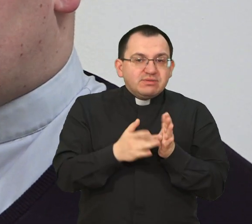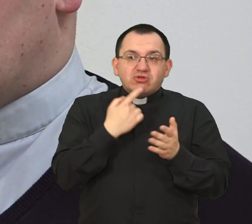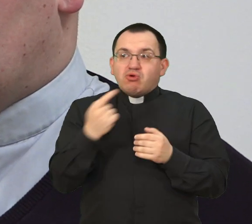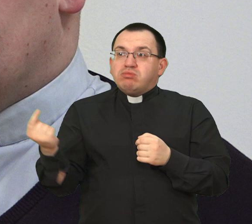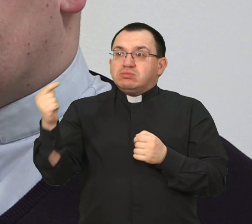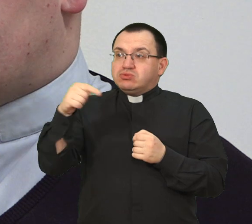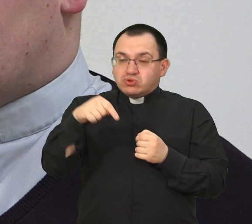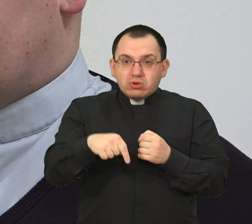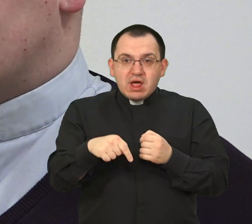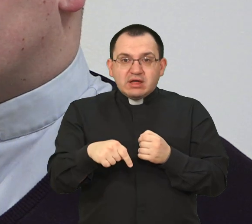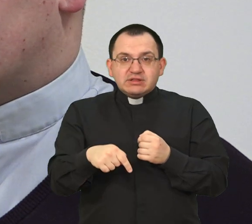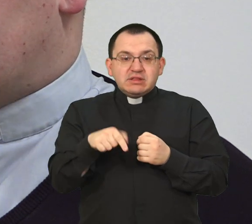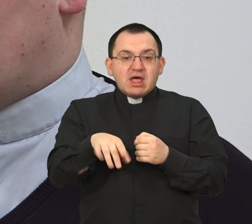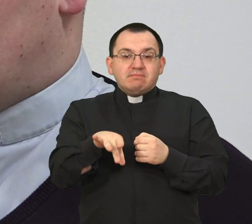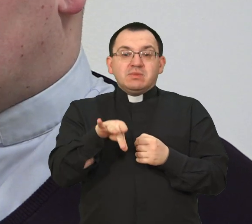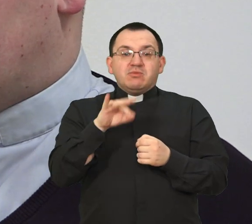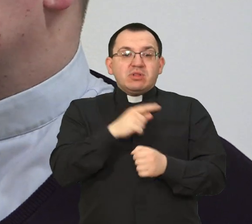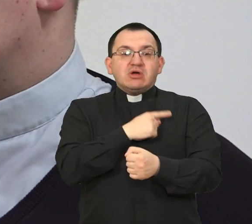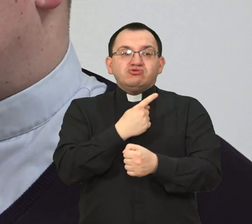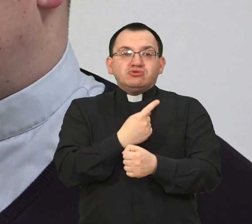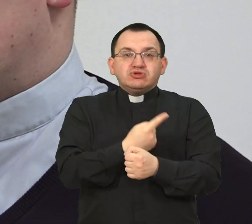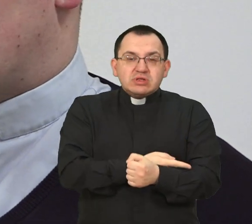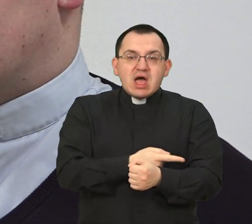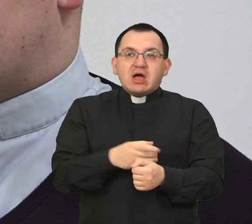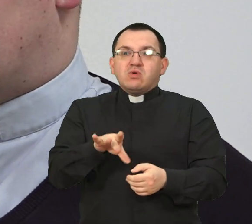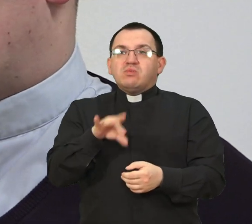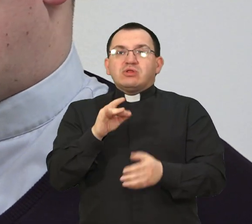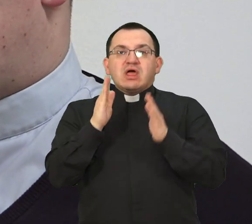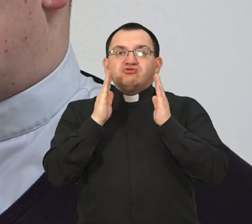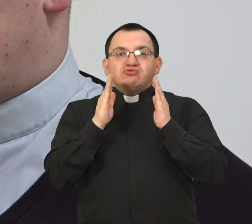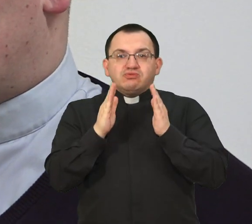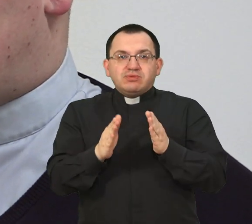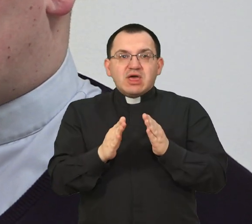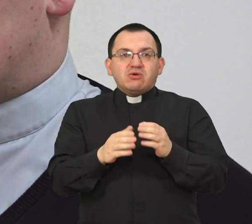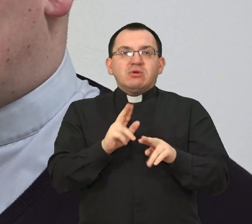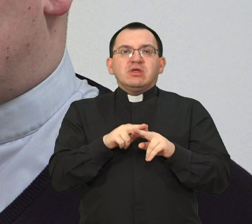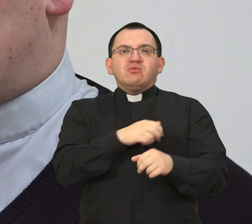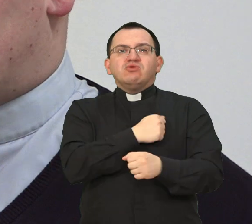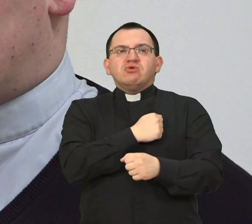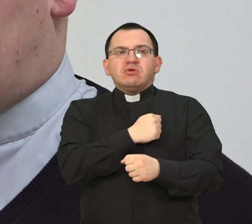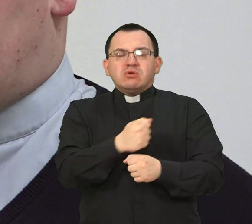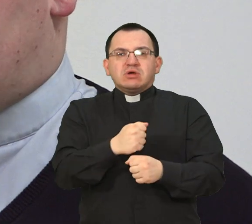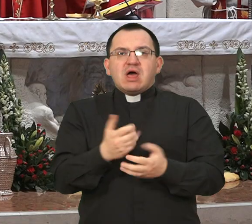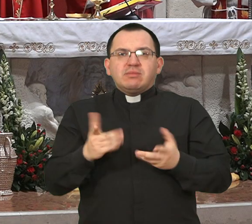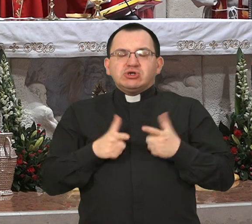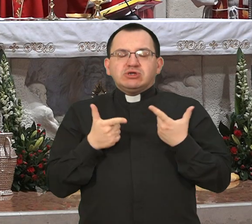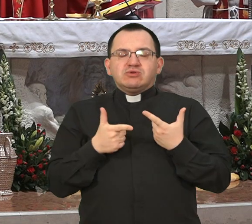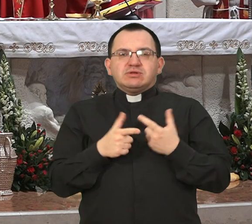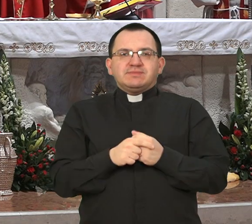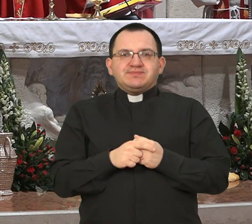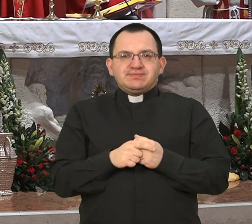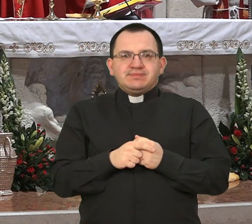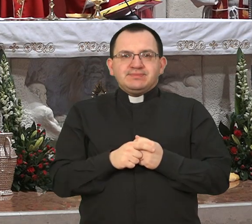Fabijansku osminu, da stvarno nađu snagu, nađu svoju vjeru i da stvarno hrabro krenu u sve ono što ih u životu čeka.